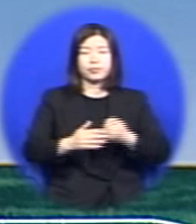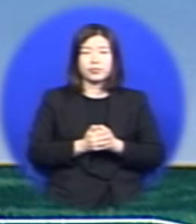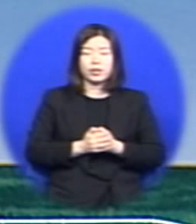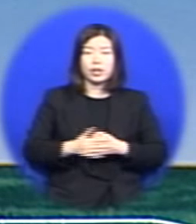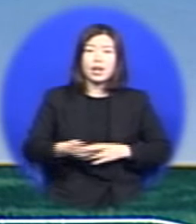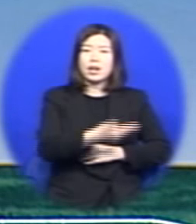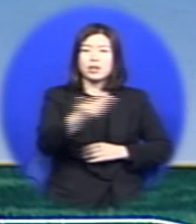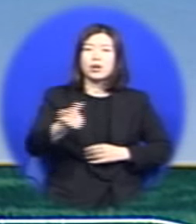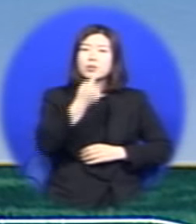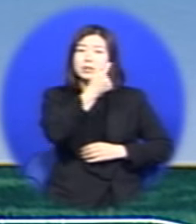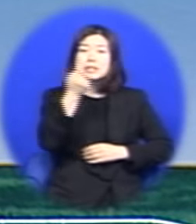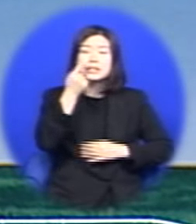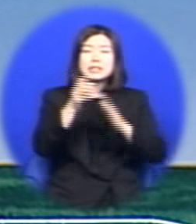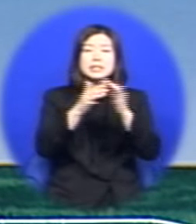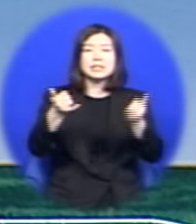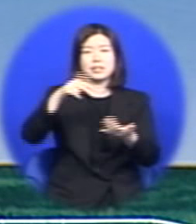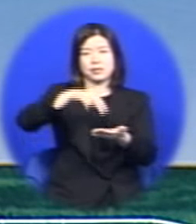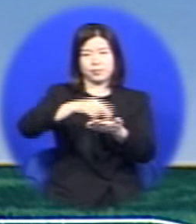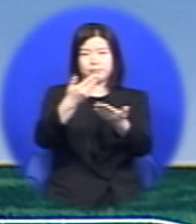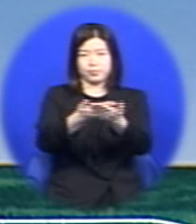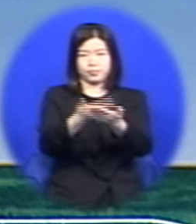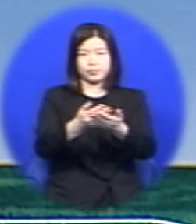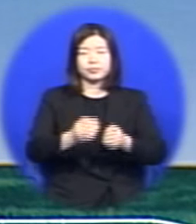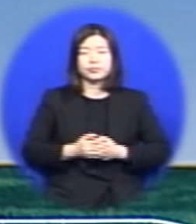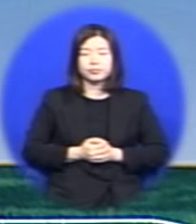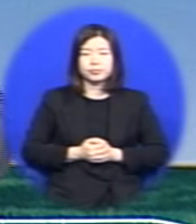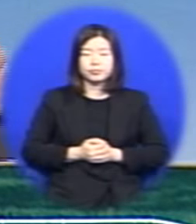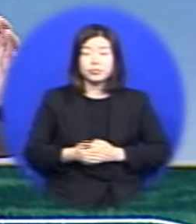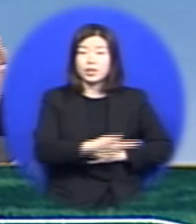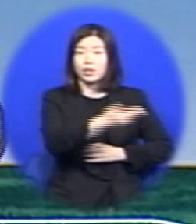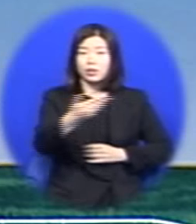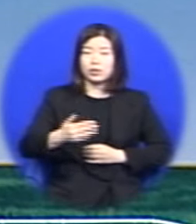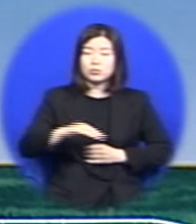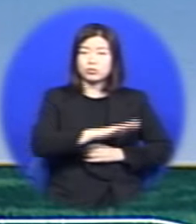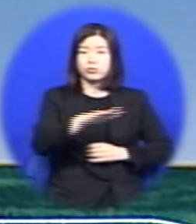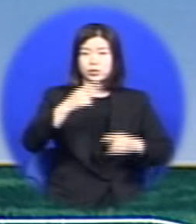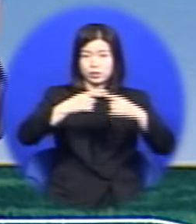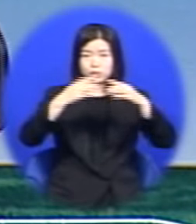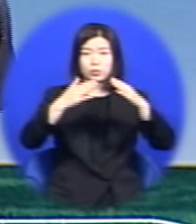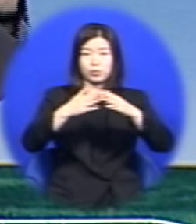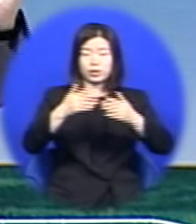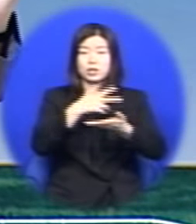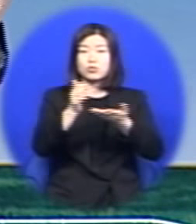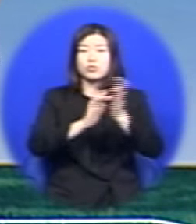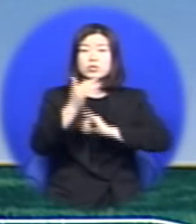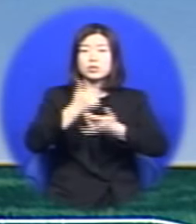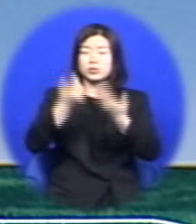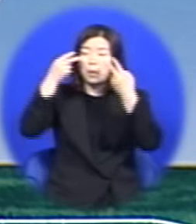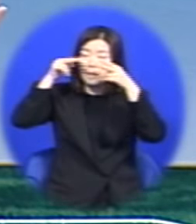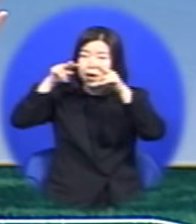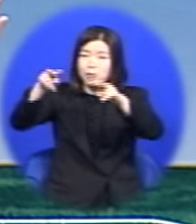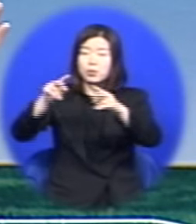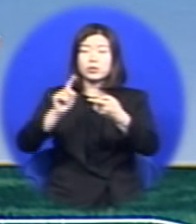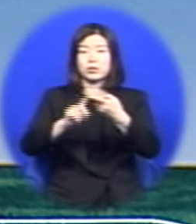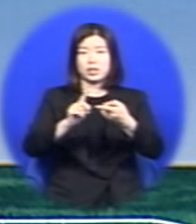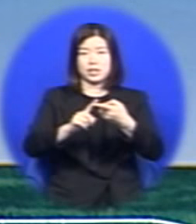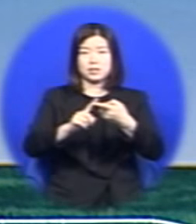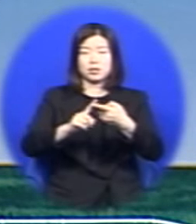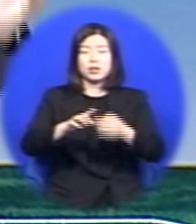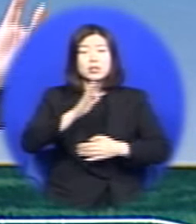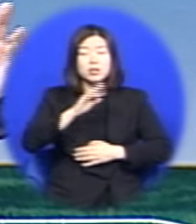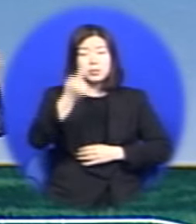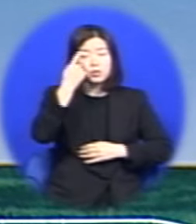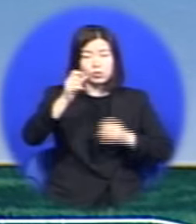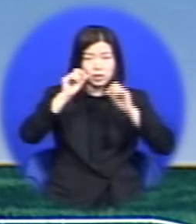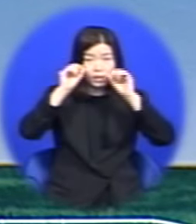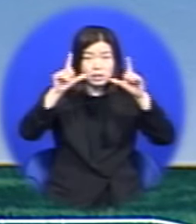여러분이 증인으로 서줘야 됩니다. 여러분, 우리 교회가 주 예수님을 바라보는 것에 대해서 정말